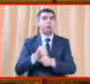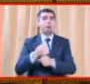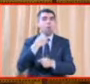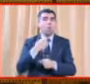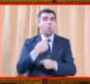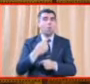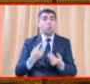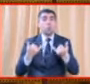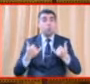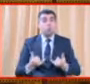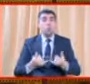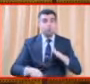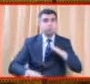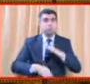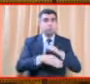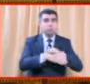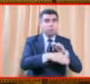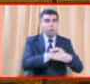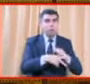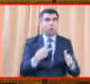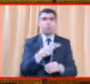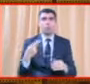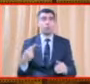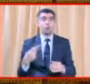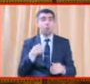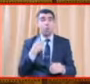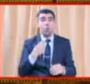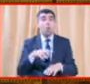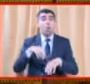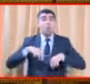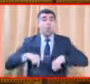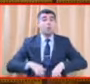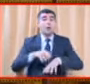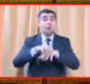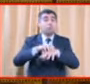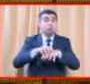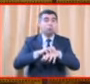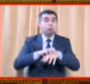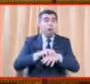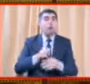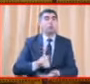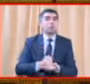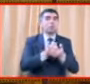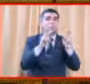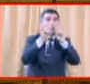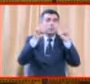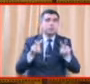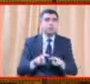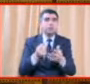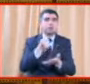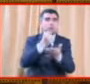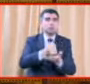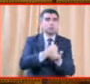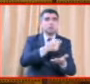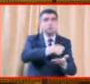نقولوا لهم لا ما تسكنوش؟ راه كانت الداخليه كتعطينا شواهد وكندوزوا بهم هاد هاد هاد هاد هاد هاد السكان هاد